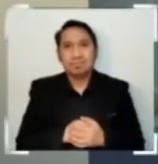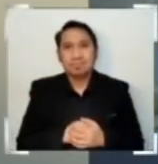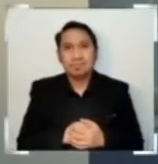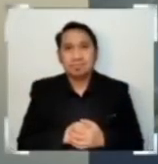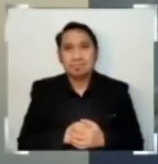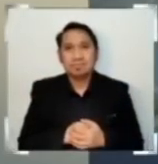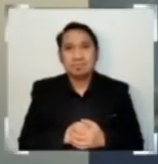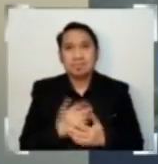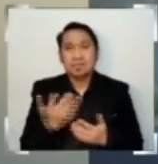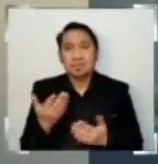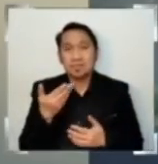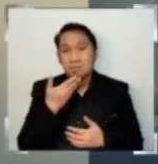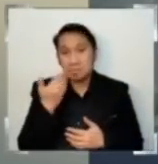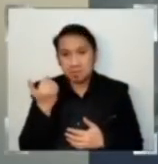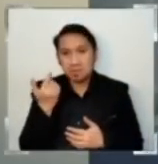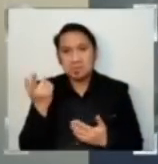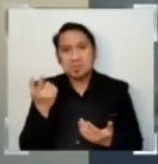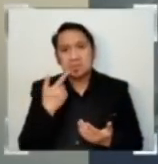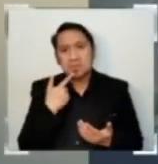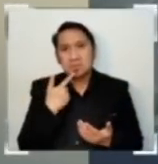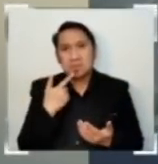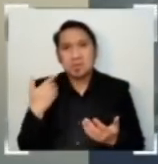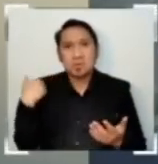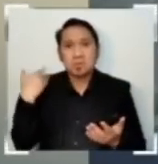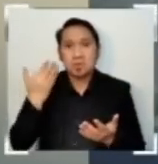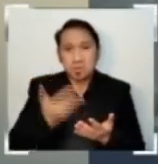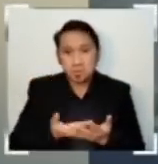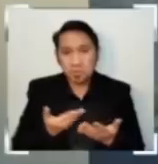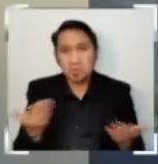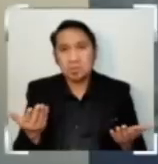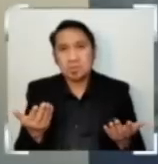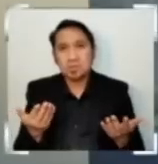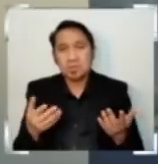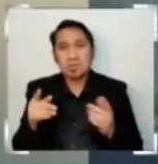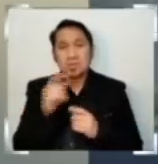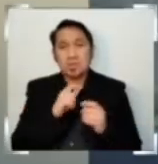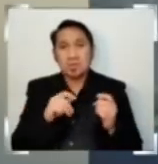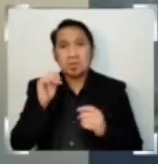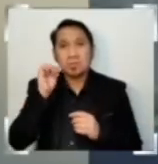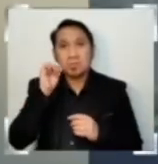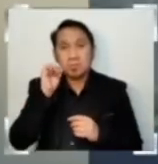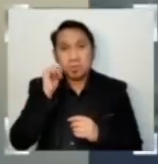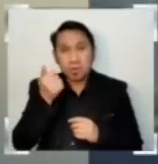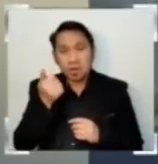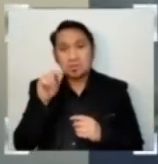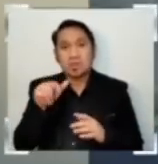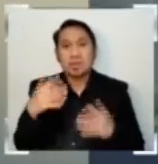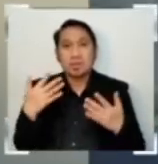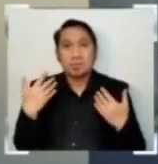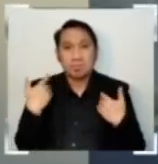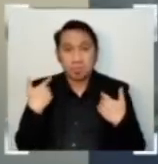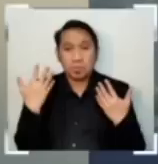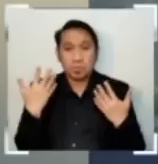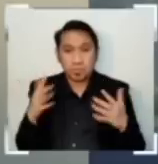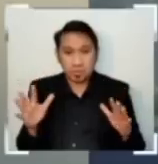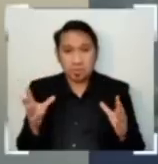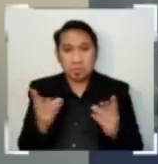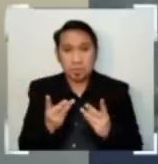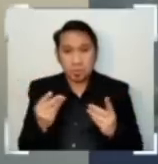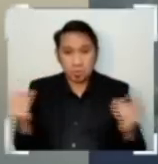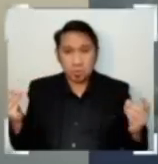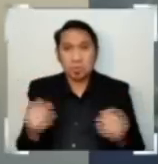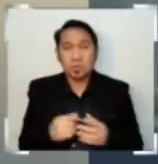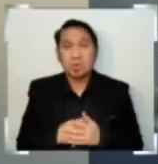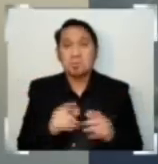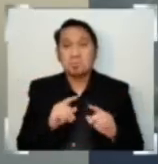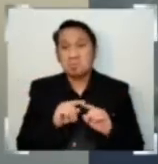gusto ko rin po na dumating sa amin ay isang bagyo na kinabukas na kasi kay kinabukasan ay mawawala na siya. Ay kisa